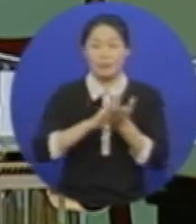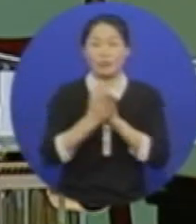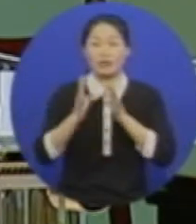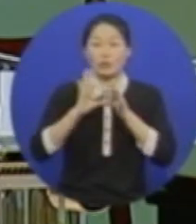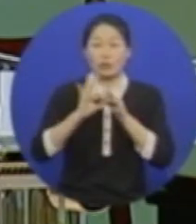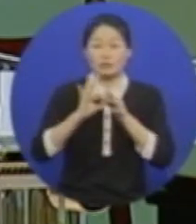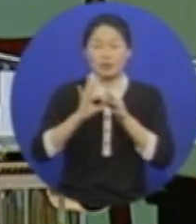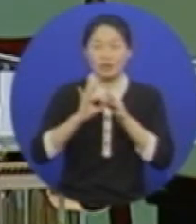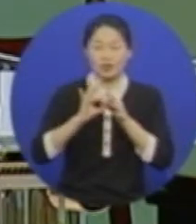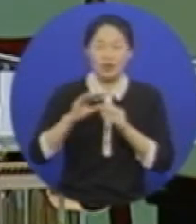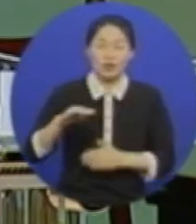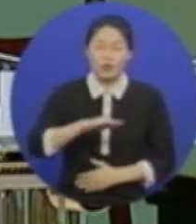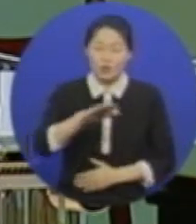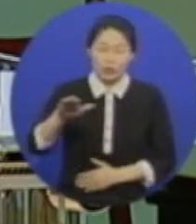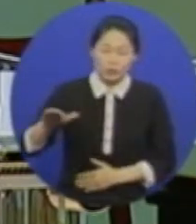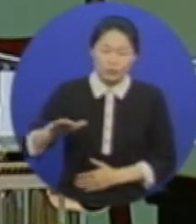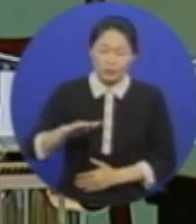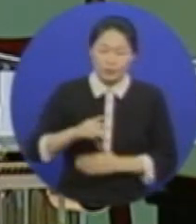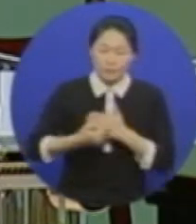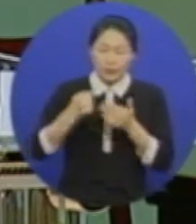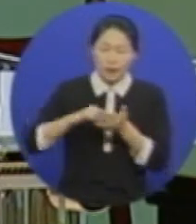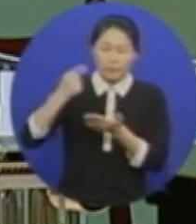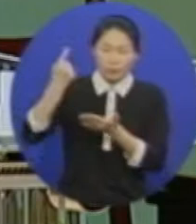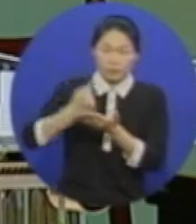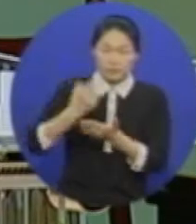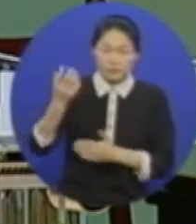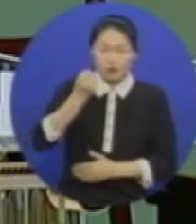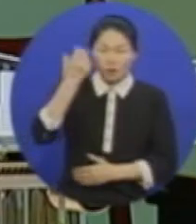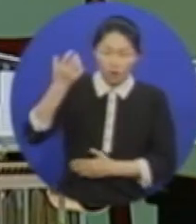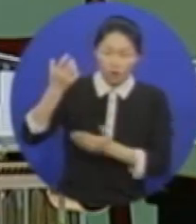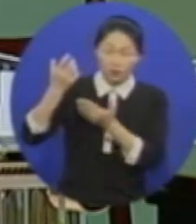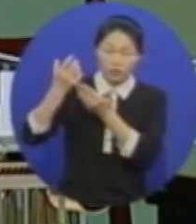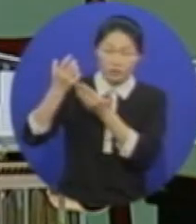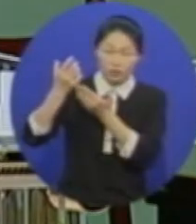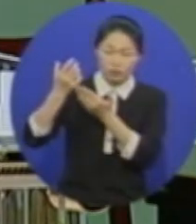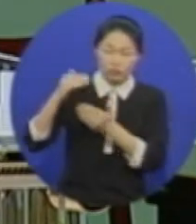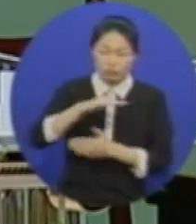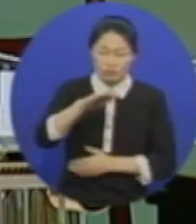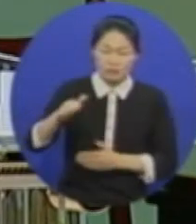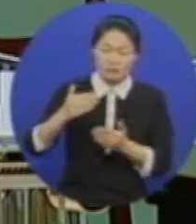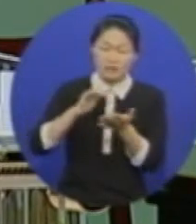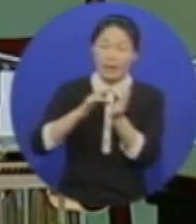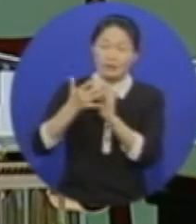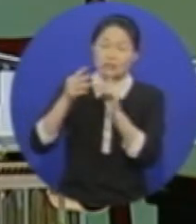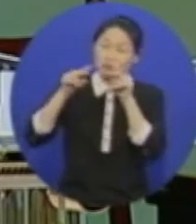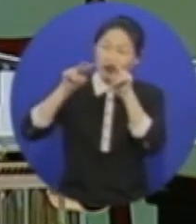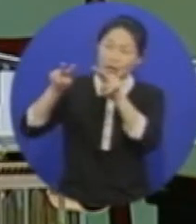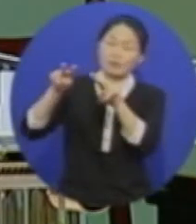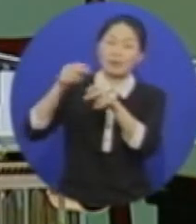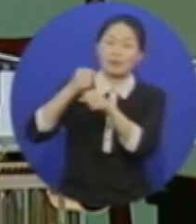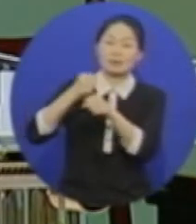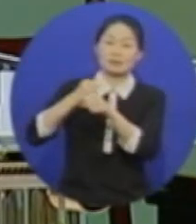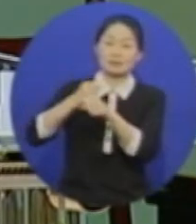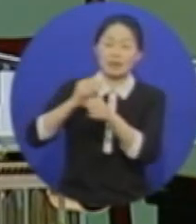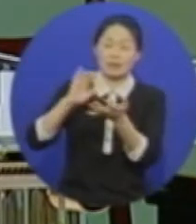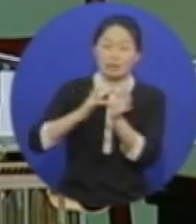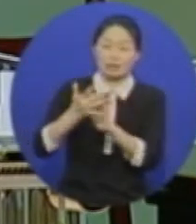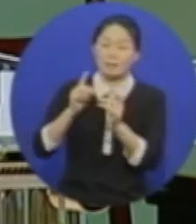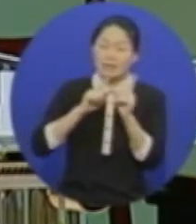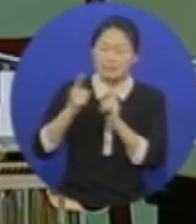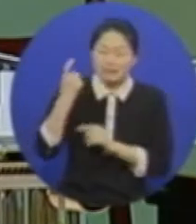우리 마음에 오셔서 성령께서 우리 로 하던 계속해서 예수님을 바라보게 합니다 예수님의 말씀을 듣게